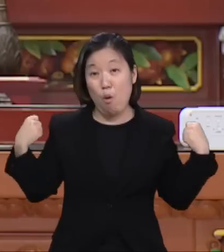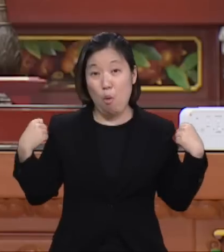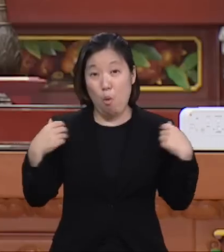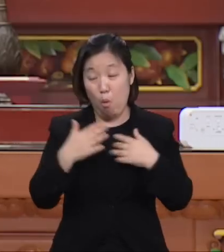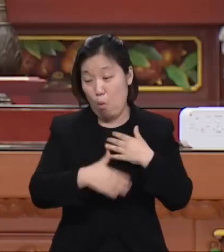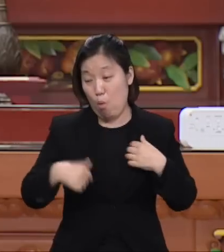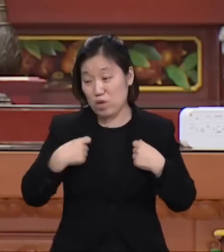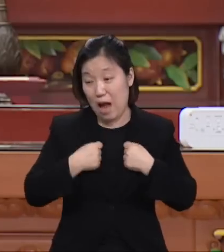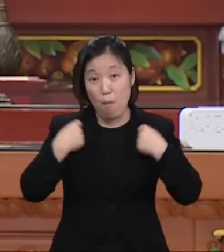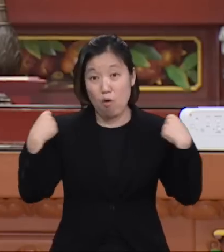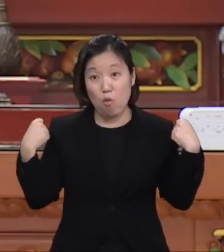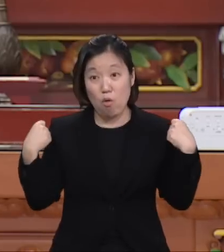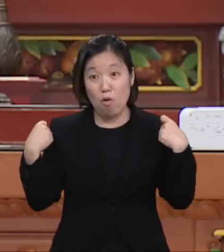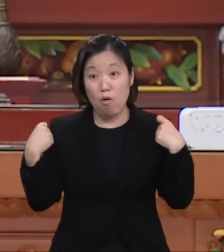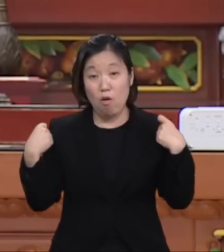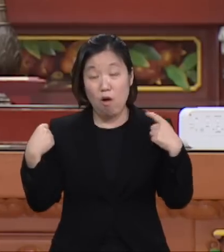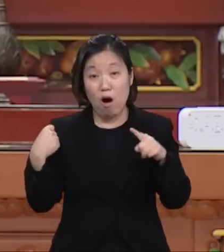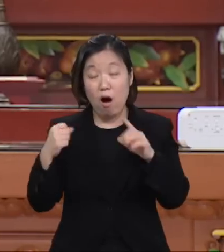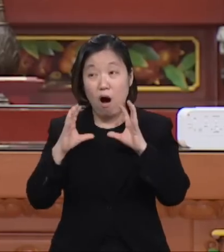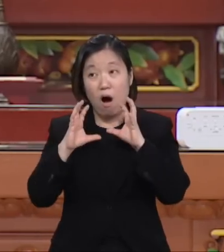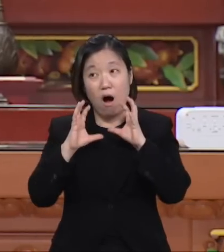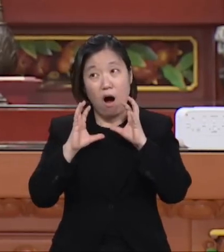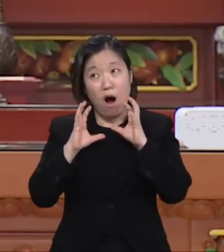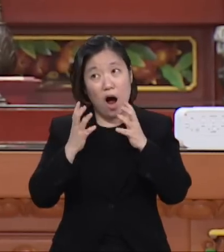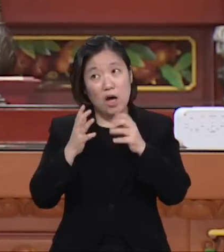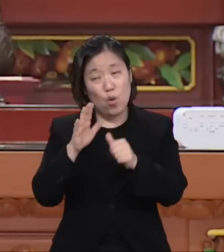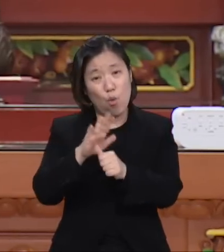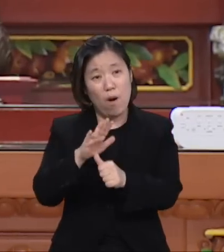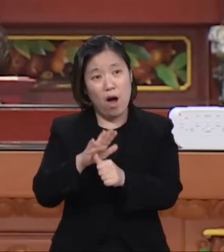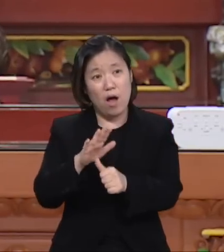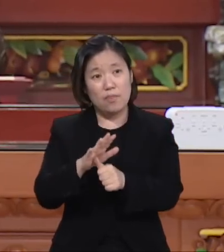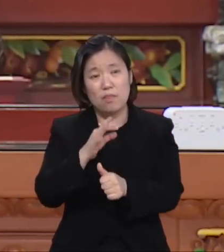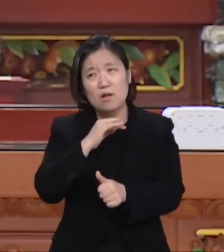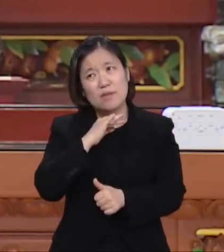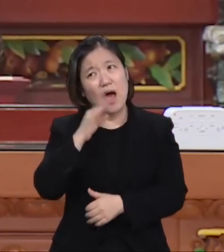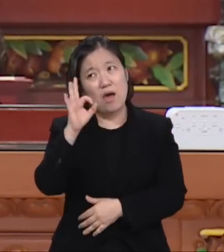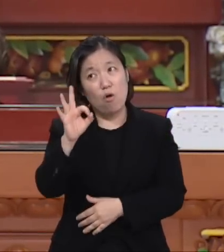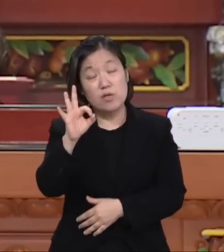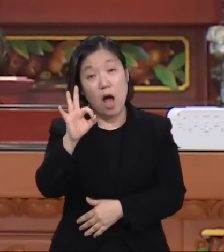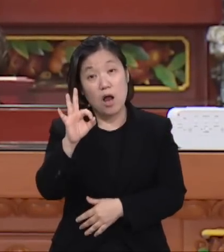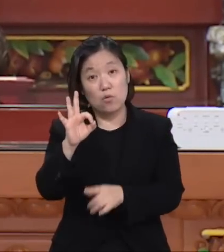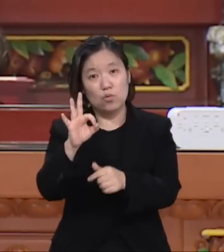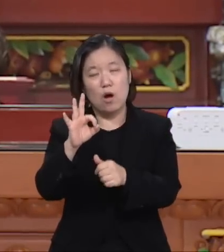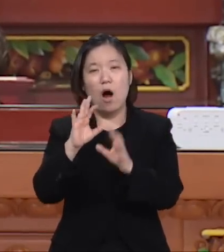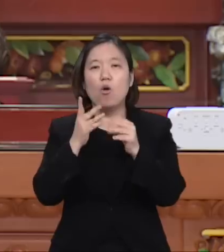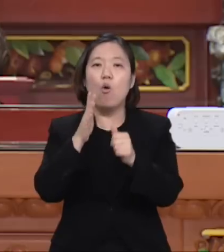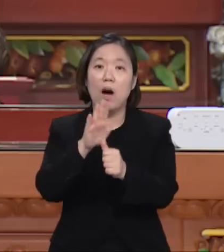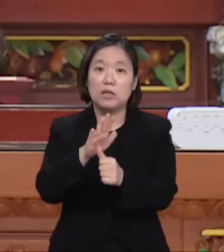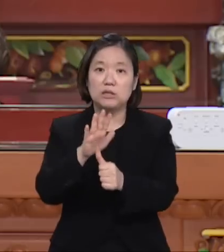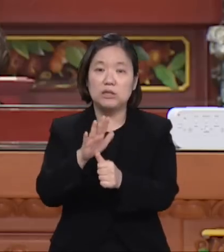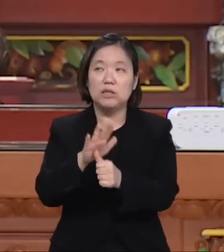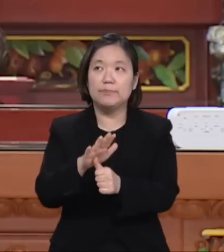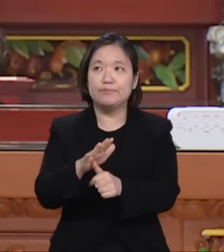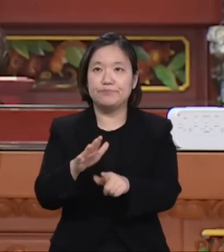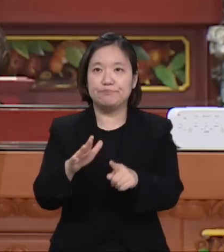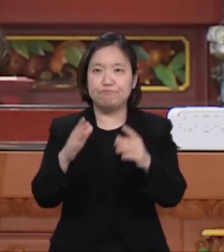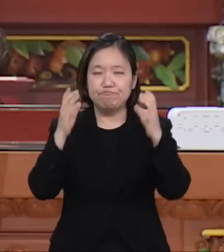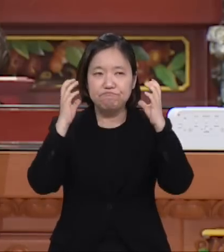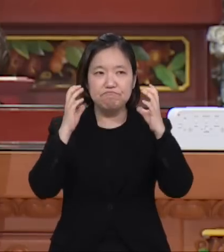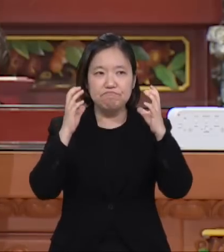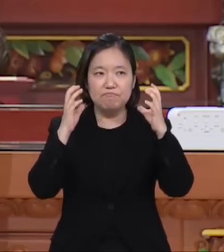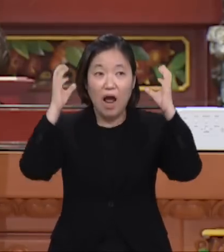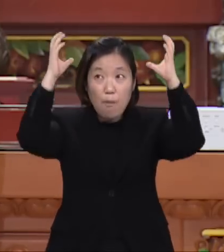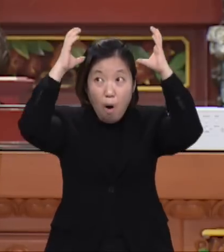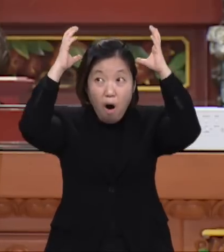벗고 발가벗은 상태로이 10살 정도 되어 보이는이 어린아이들이 머리에다가 돌을이고